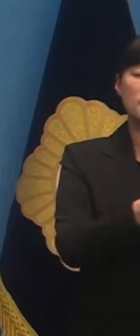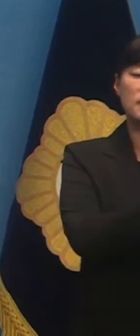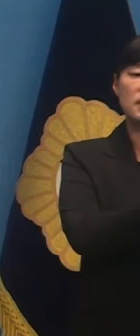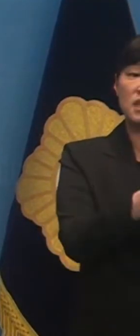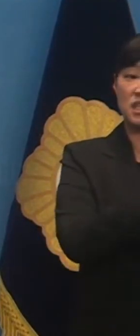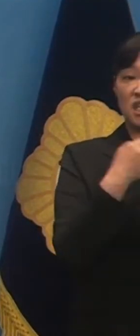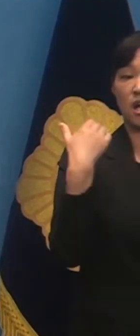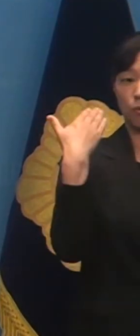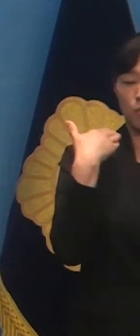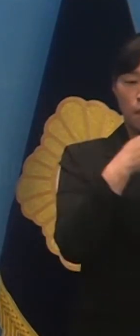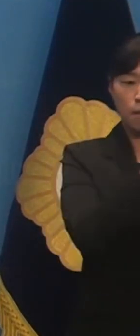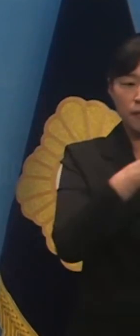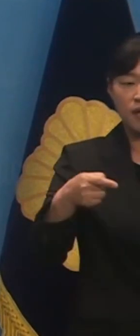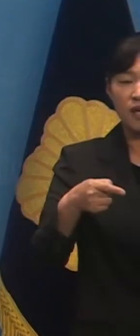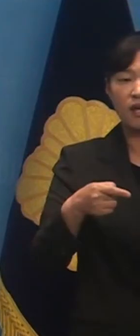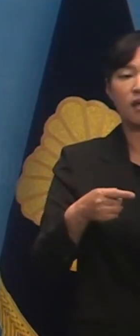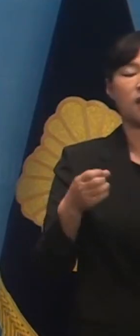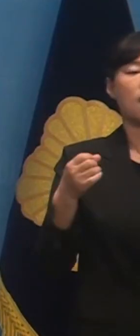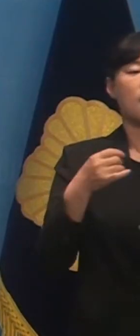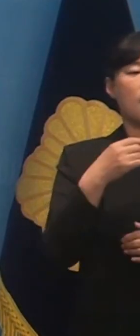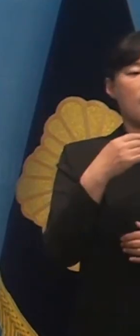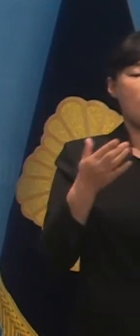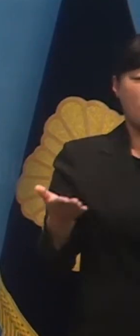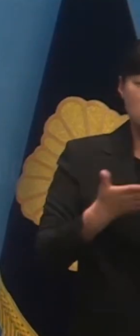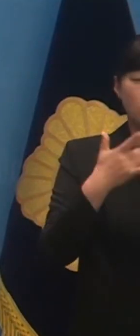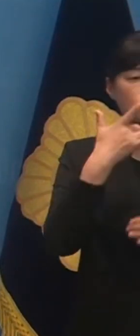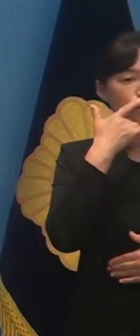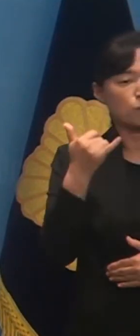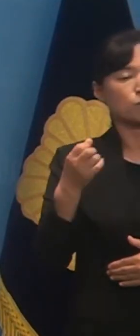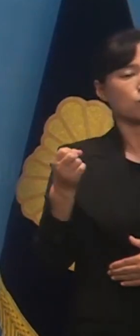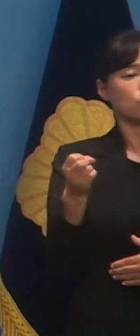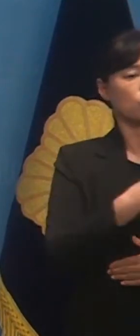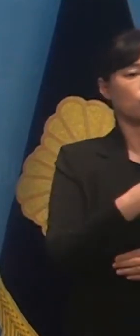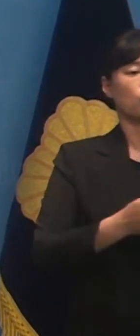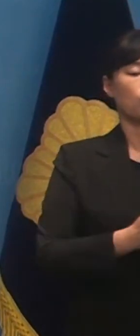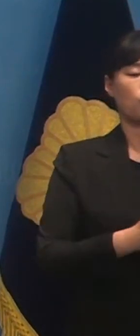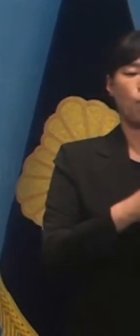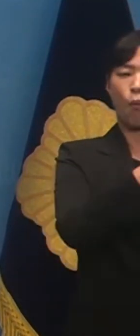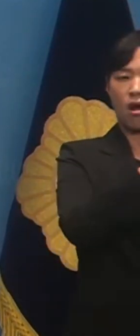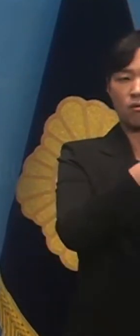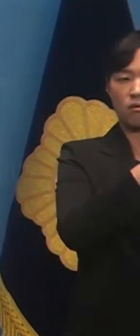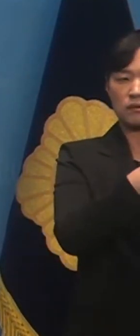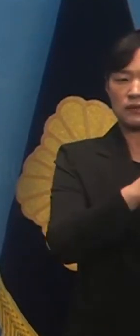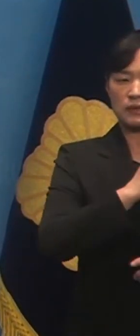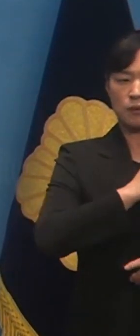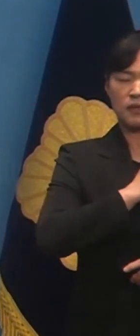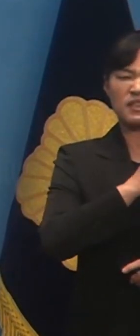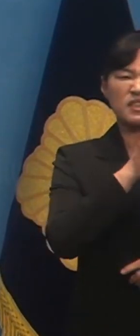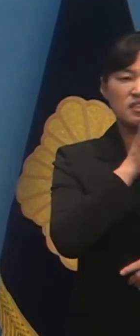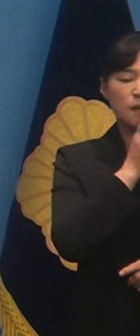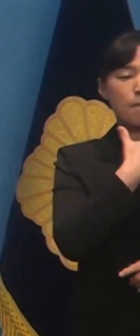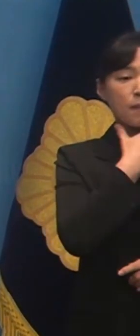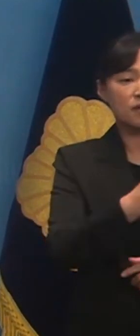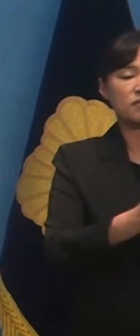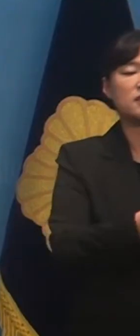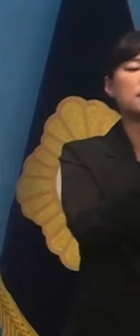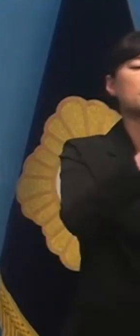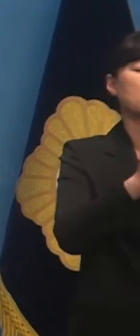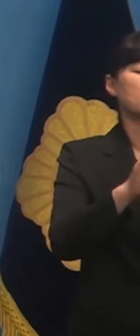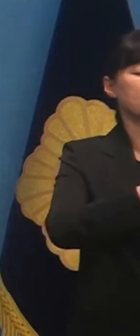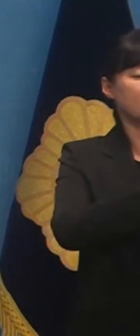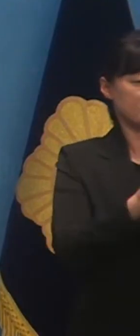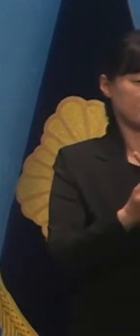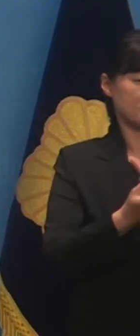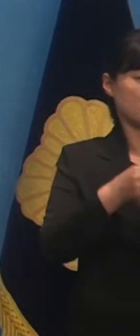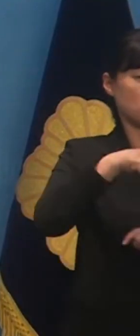리박스쿨로 인해서 피해를 당한 학생과 학부모 그리고 리박스쿨 관련 의혹의 진실을 요구하는 시민들을